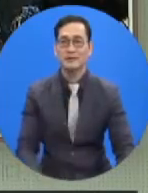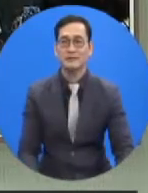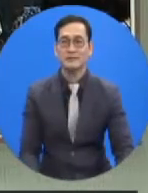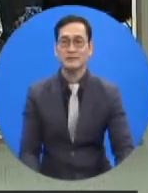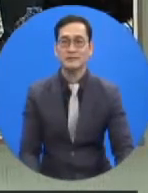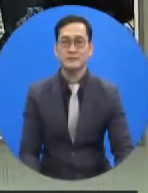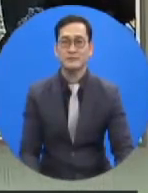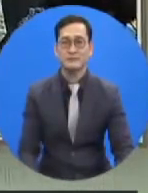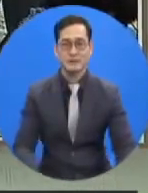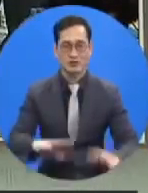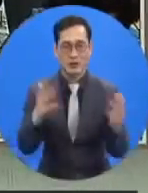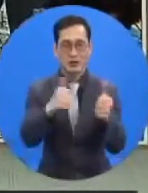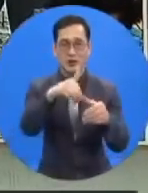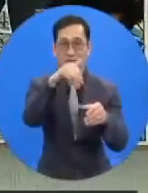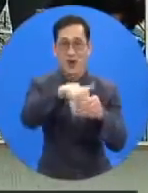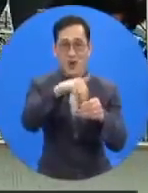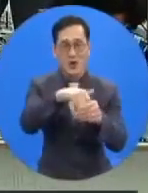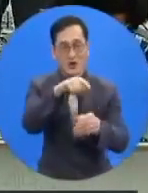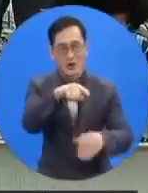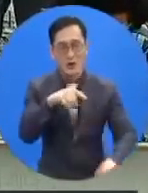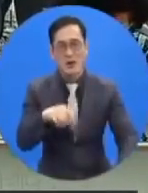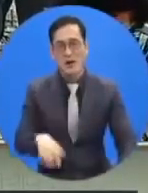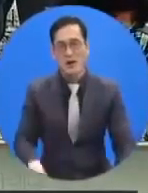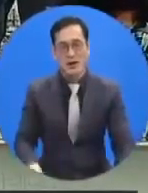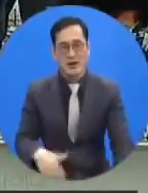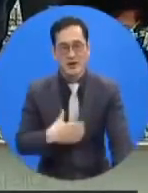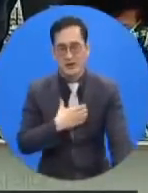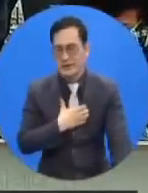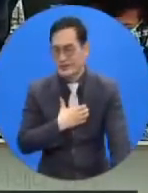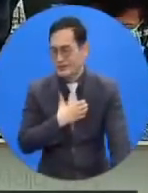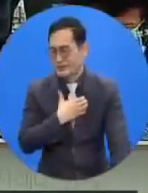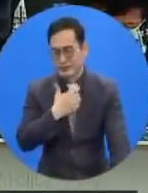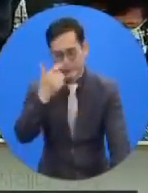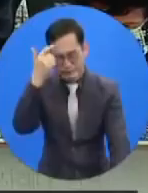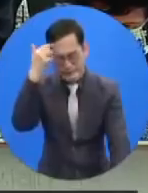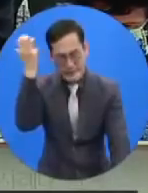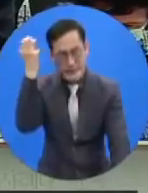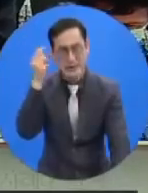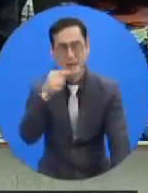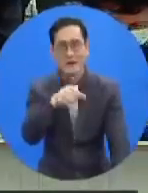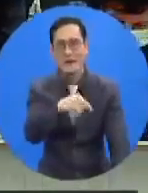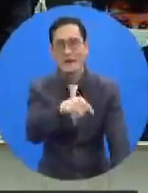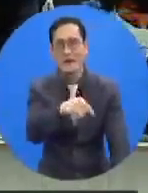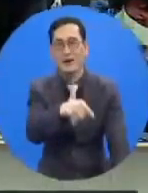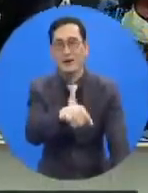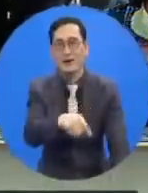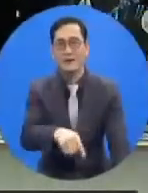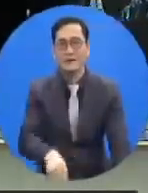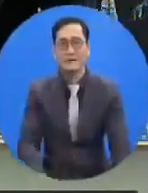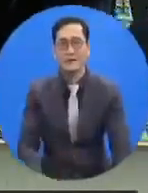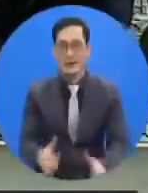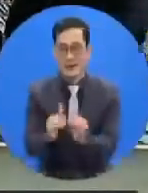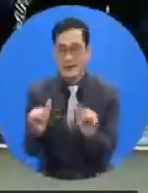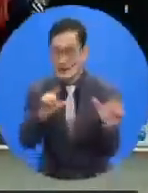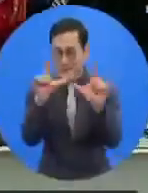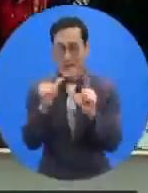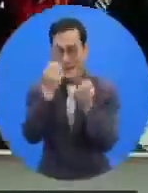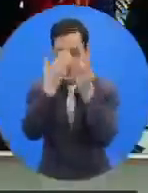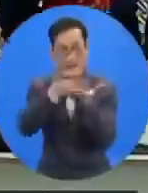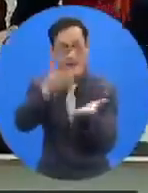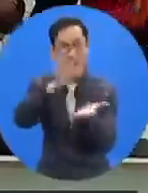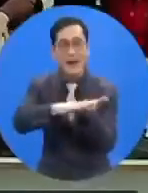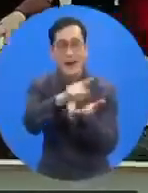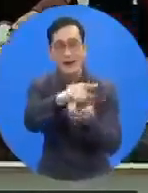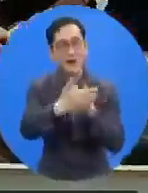1류도 아니고 2류도 아니고 몇 류? 3류. 민생개혁 미래가 안 보이는 산무선거다. 한국일보가